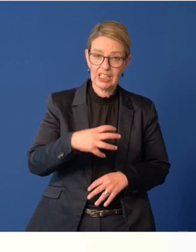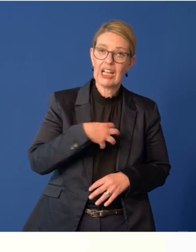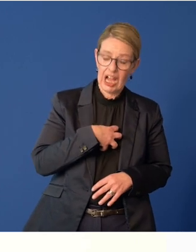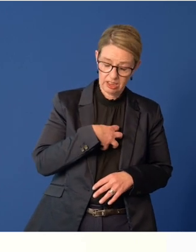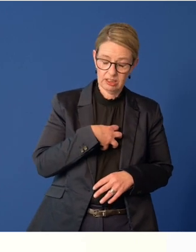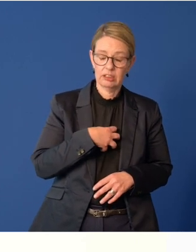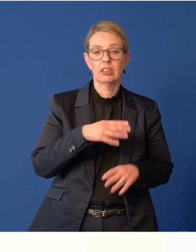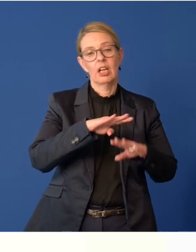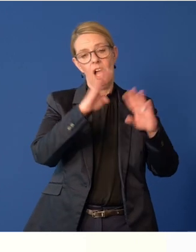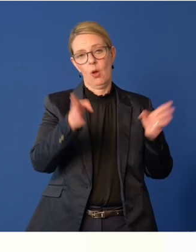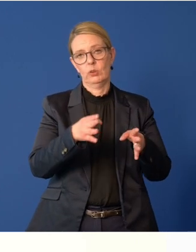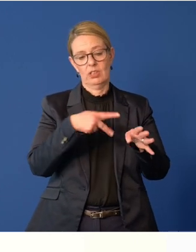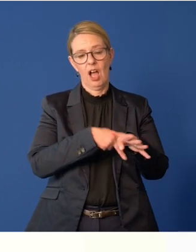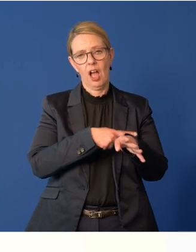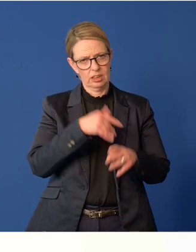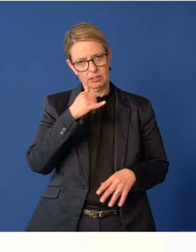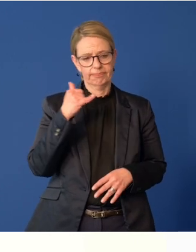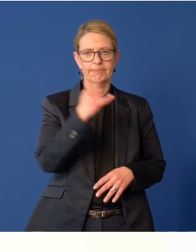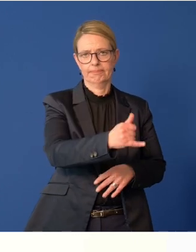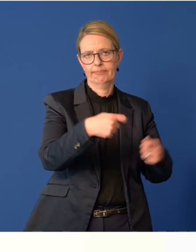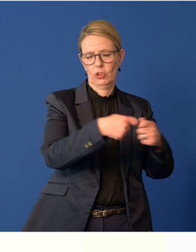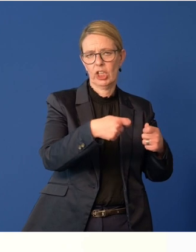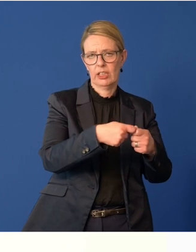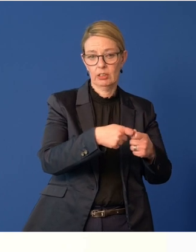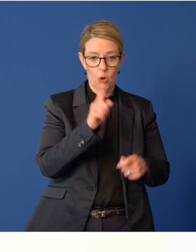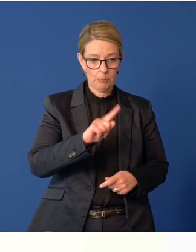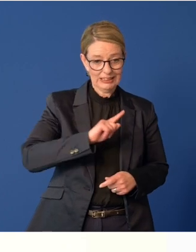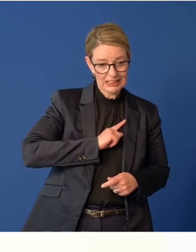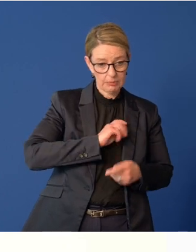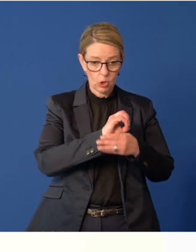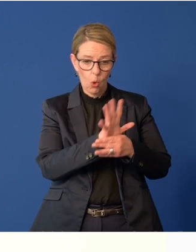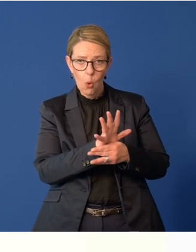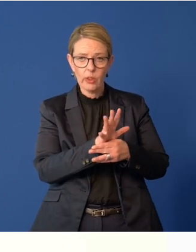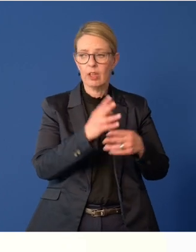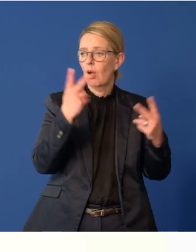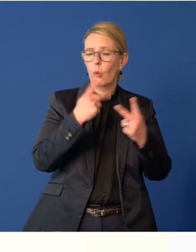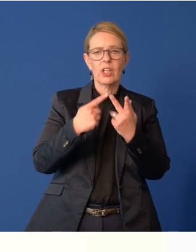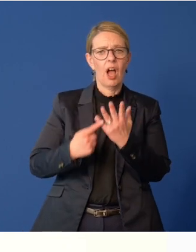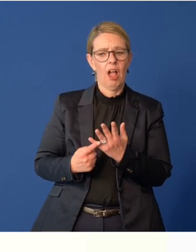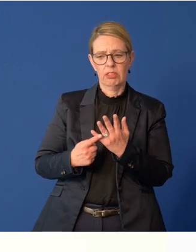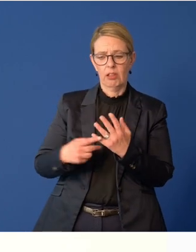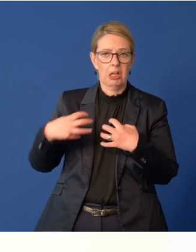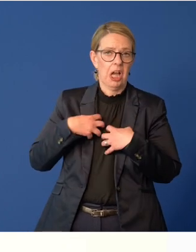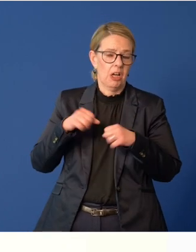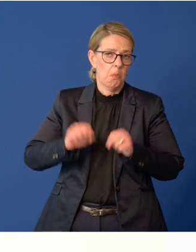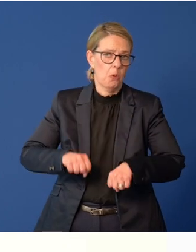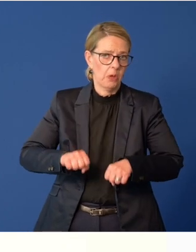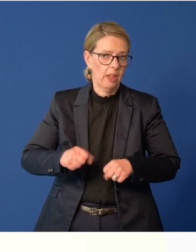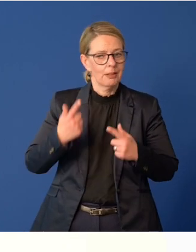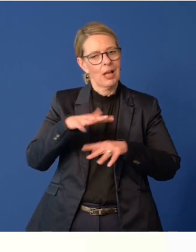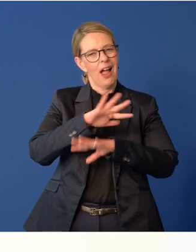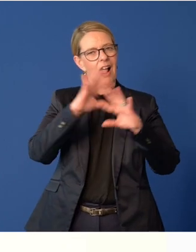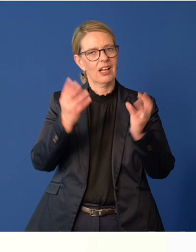sind, sollten Sie immer einen Arzt aufsuchen. Und das ist auch völlig unabhängig davon, ob Sie befürchten, Coronavirus zu haben oder sonst irgendeine andere Erkrankung